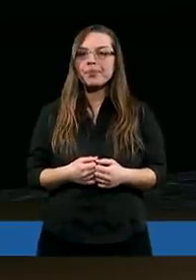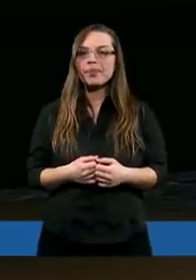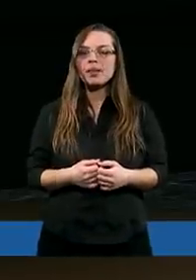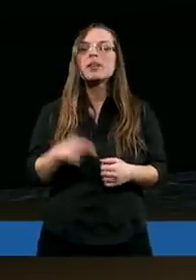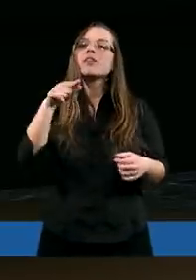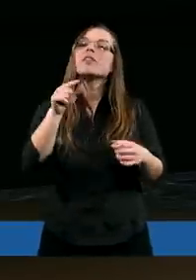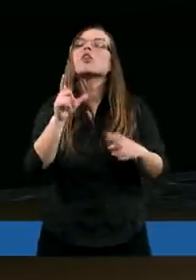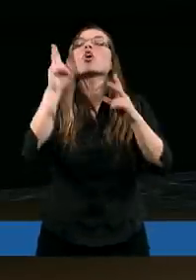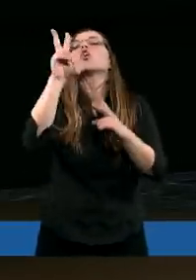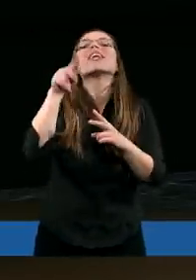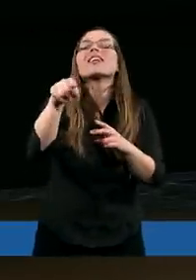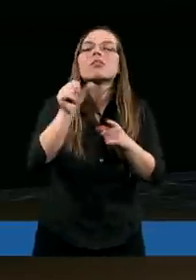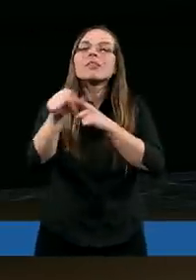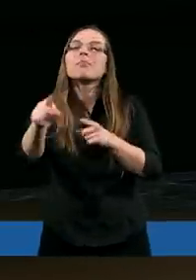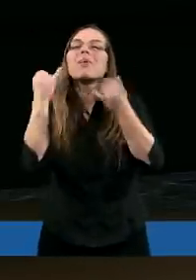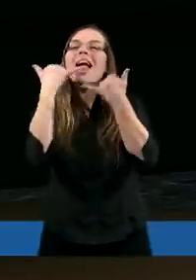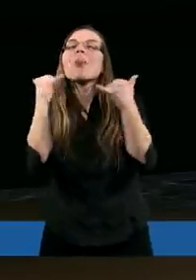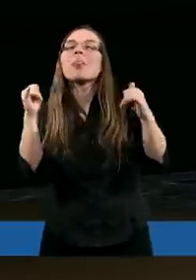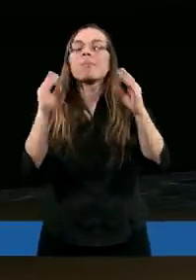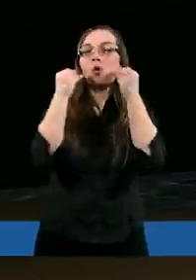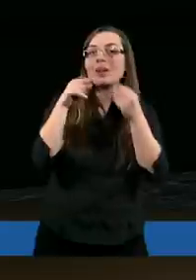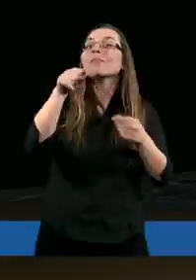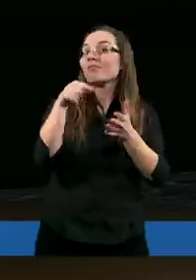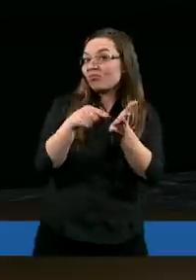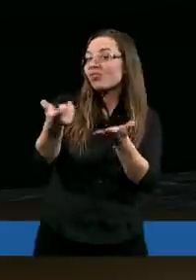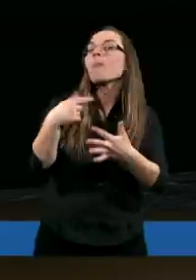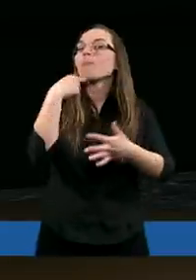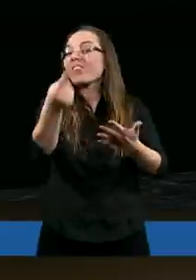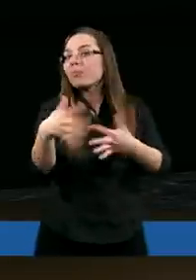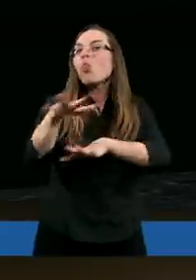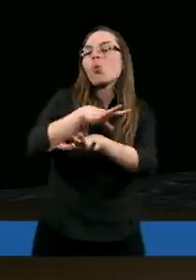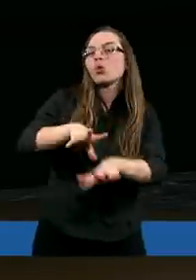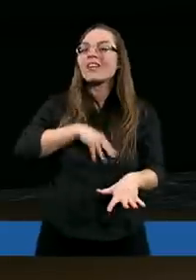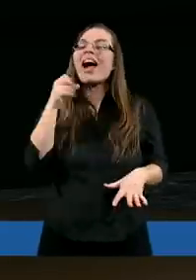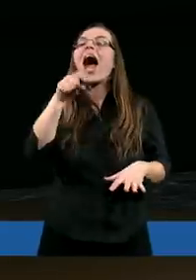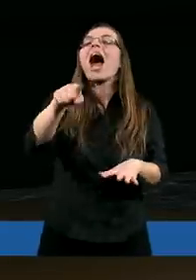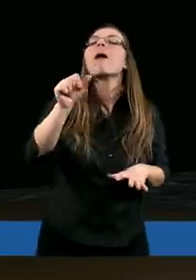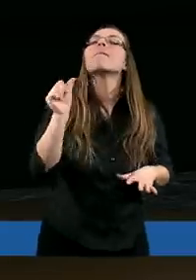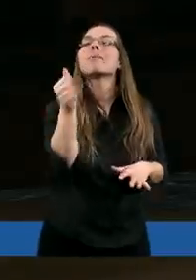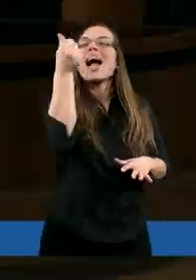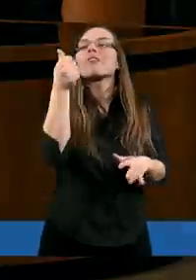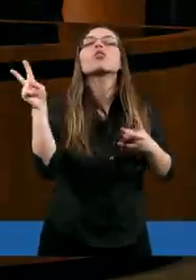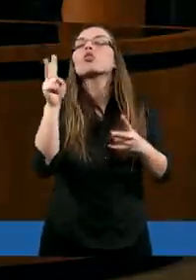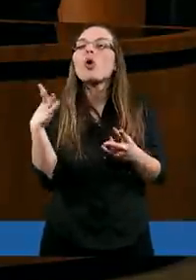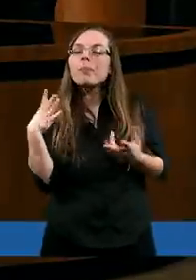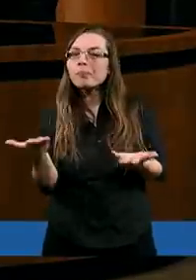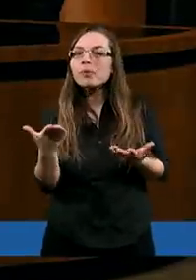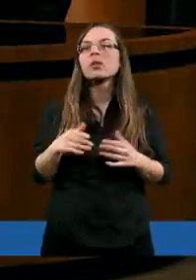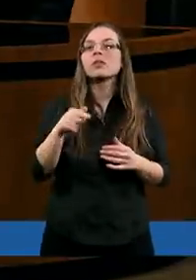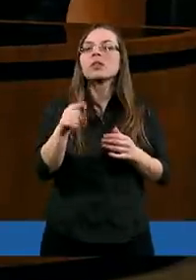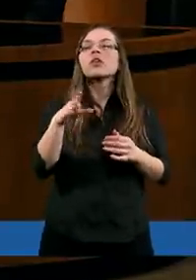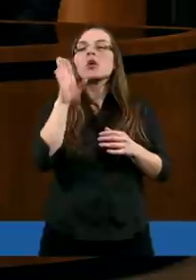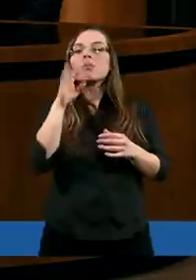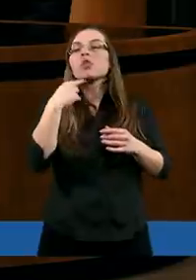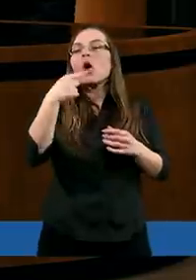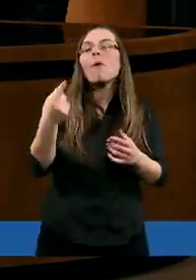Kto jest tym innym pocieszycielem? Duch Święty, powiedzieliśmy. A tym pierwszym? Myślicie, że dopowiem,